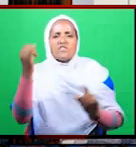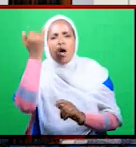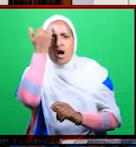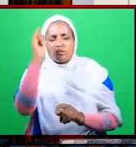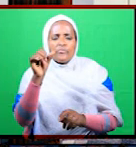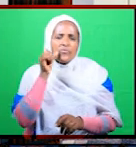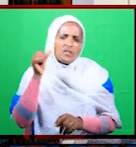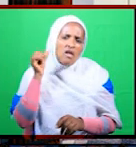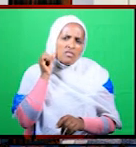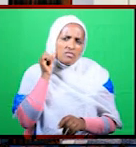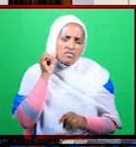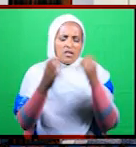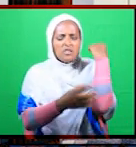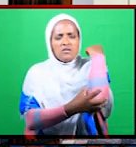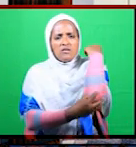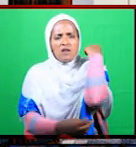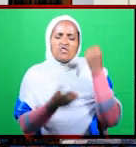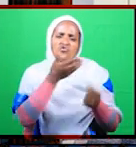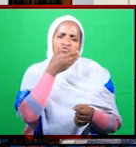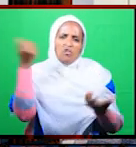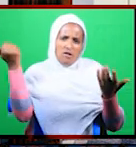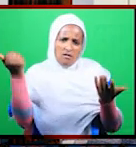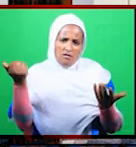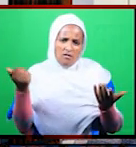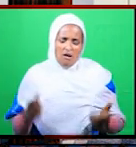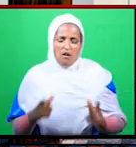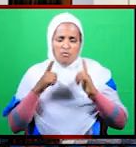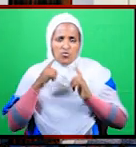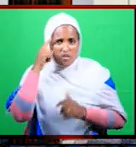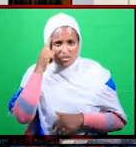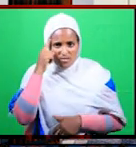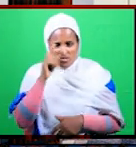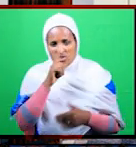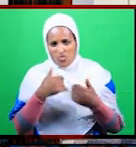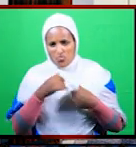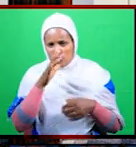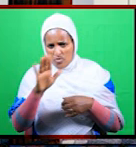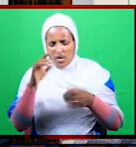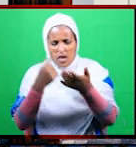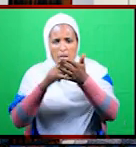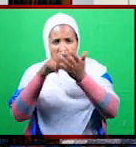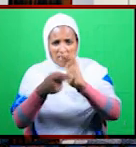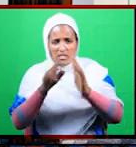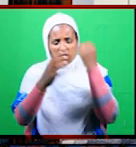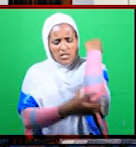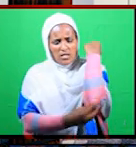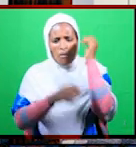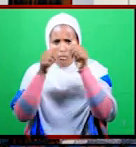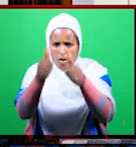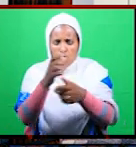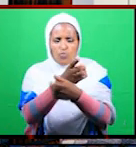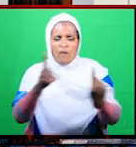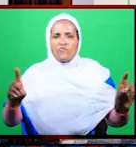እሷ የትናንትናውን ድህነት፣ የትናንትናውን አለመኖር ነው እያሰበች ያለችው። ያ ማለት ግን ድህነት